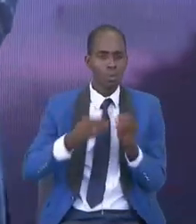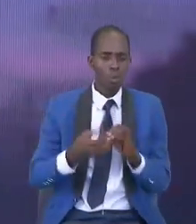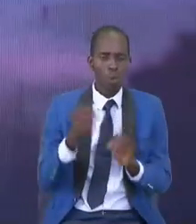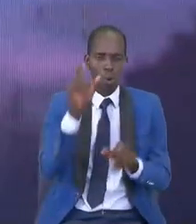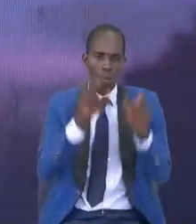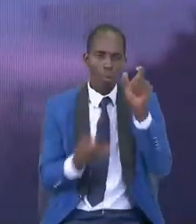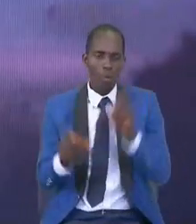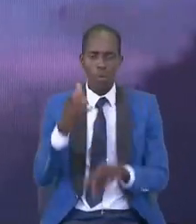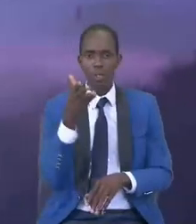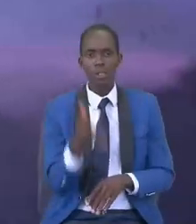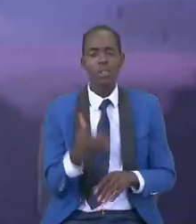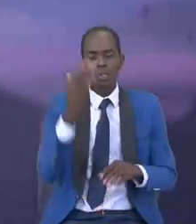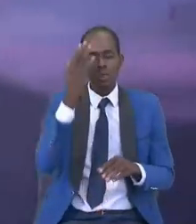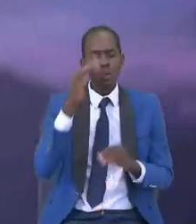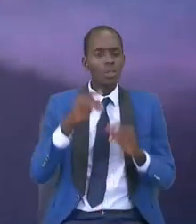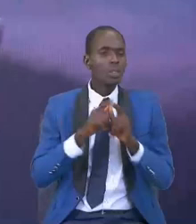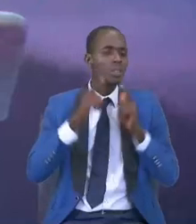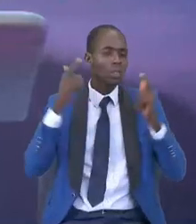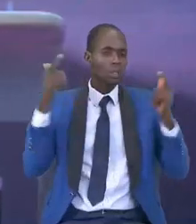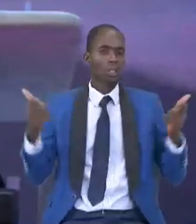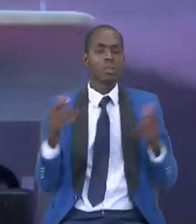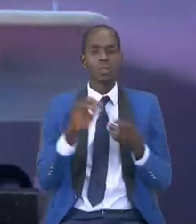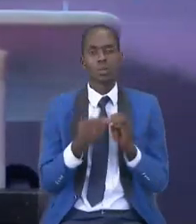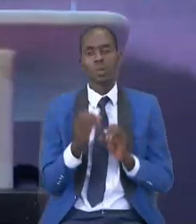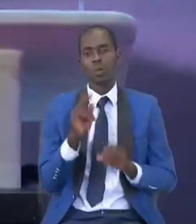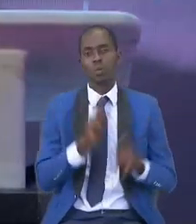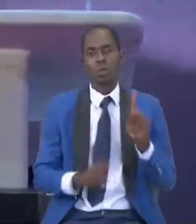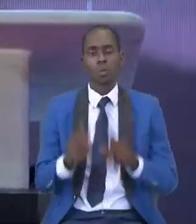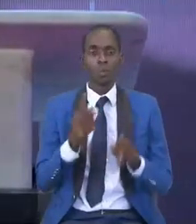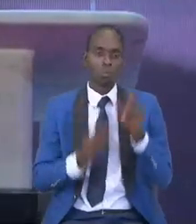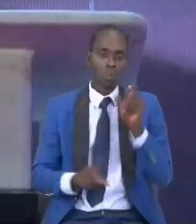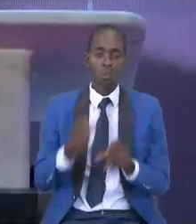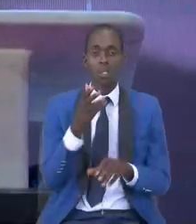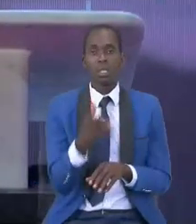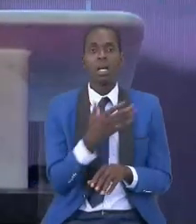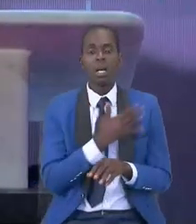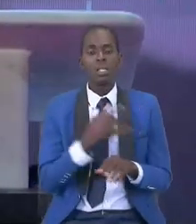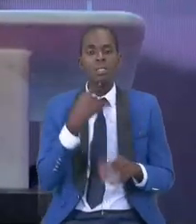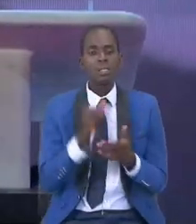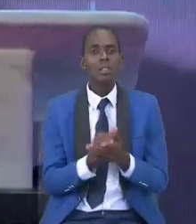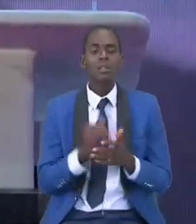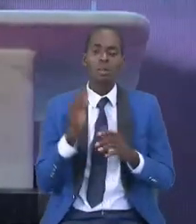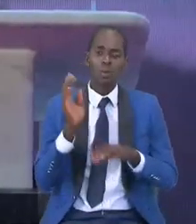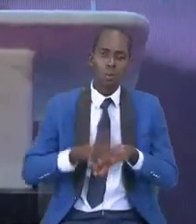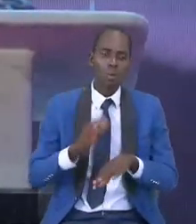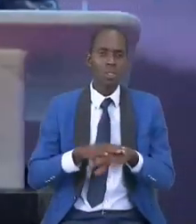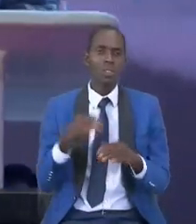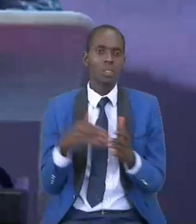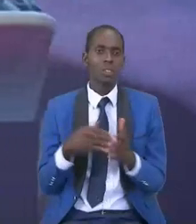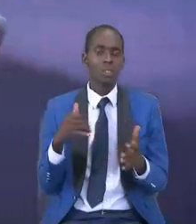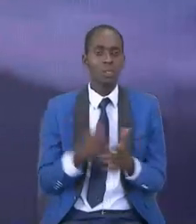qui avait plusieurs habitants qui y vivaient. Va, crie contre elle. Crie contre